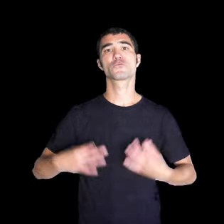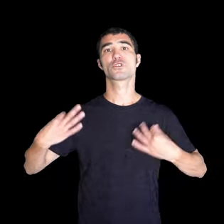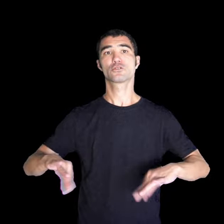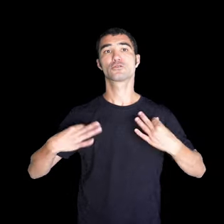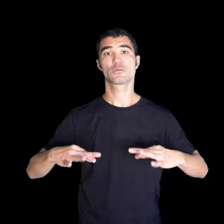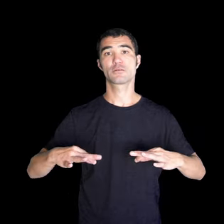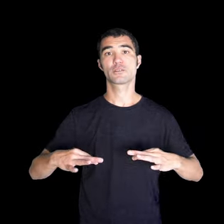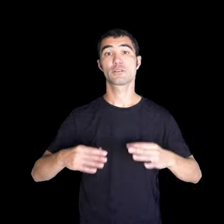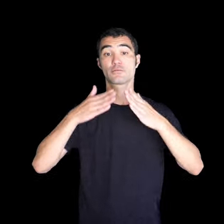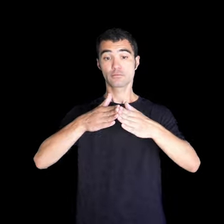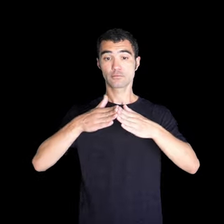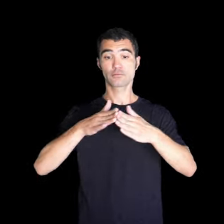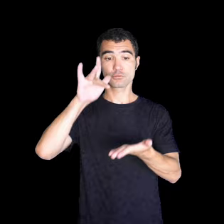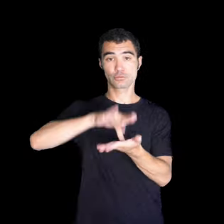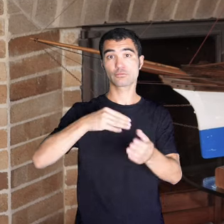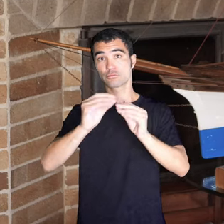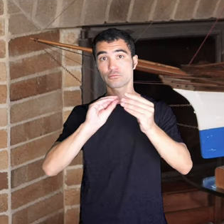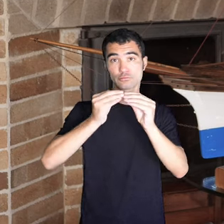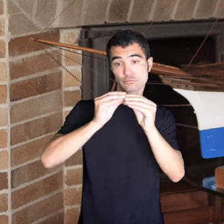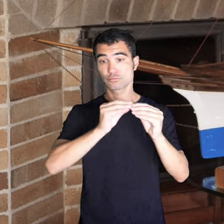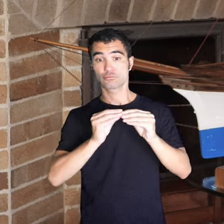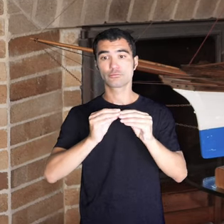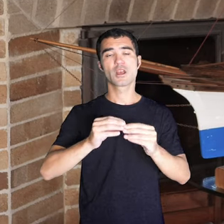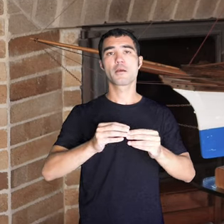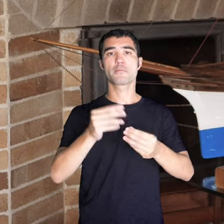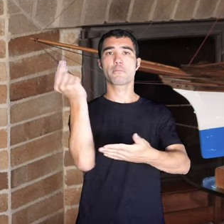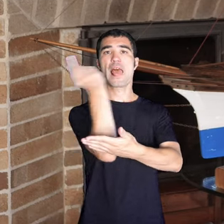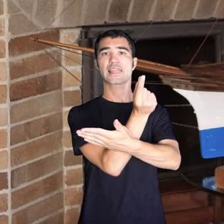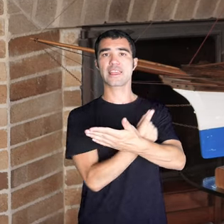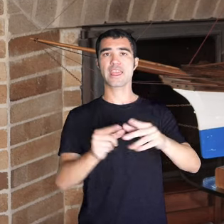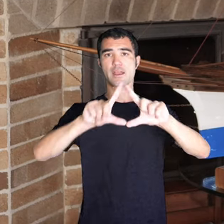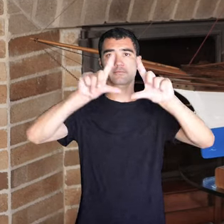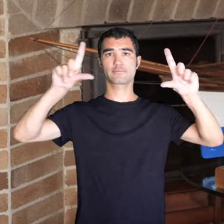Normalment, quan has de fer un barco, ja tens les puntilles fetes.